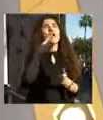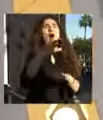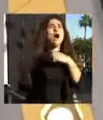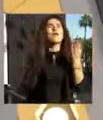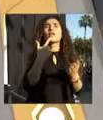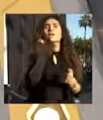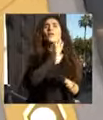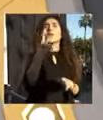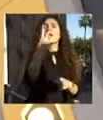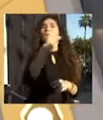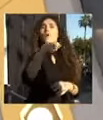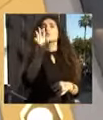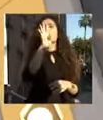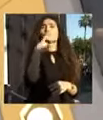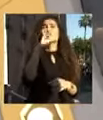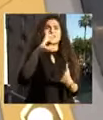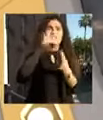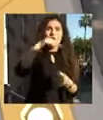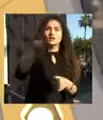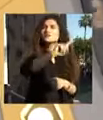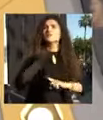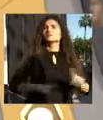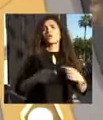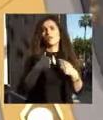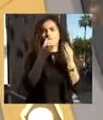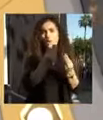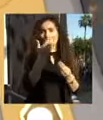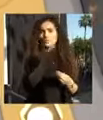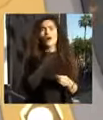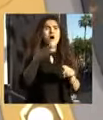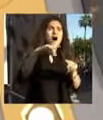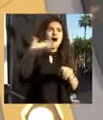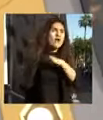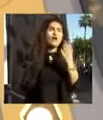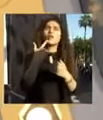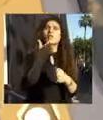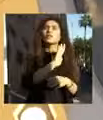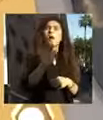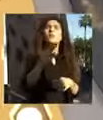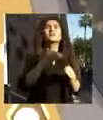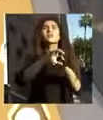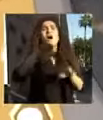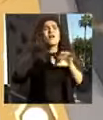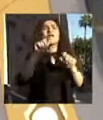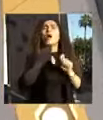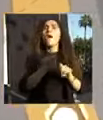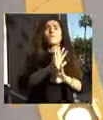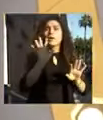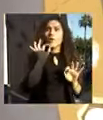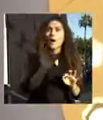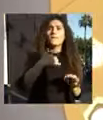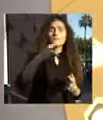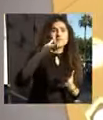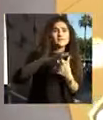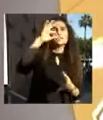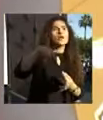2 milyon 400 bin insanımızın hizmetine sunuyoruz. Ayrımcılık yapmadan, gayrımcılık yapmadan biz